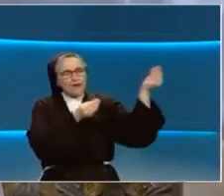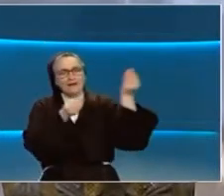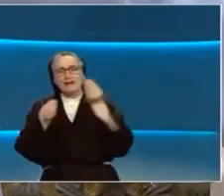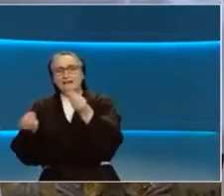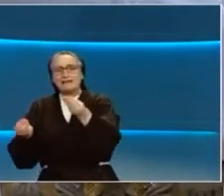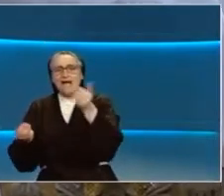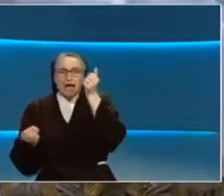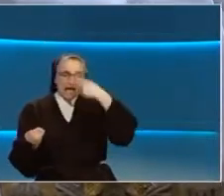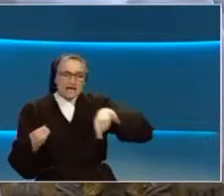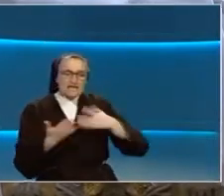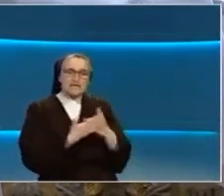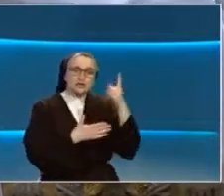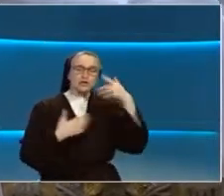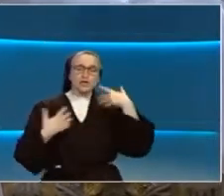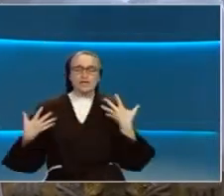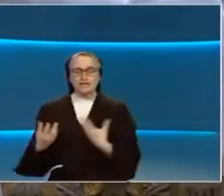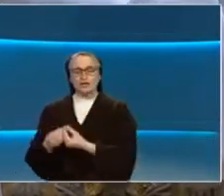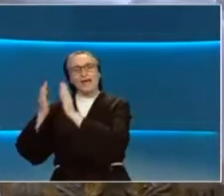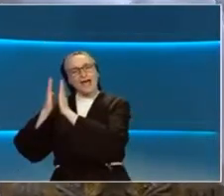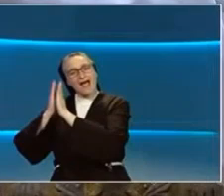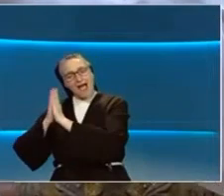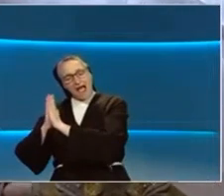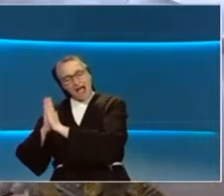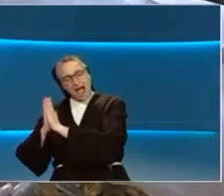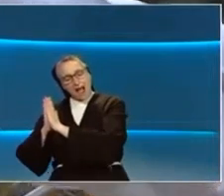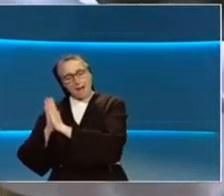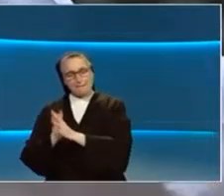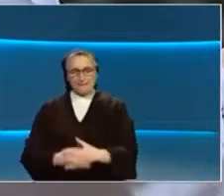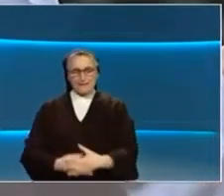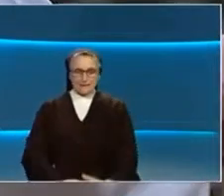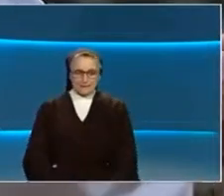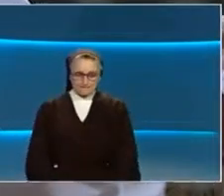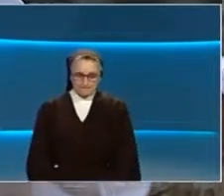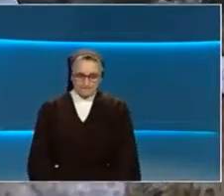per Cristo nostro Signore. Amen.